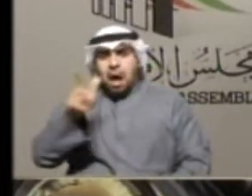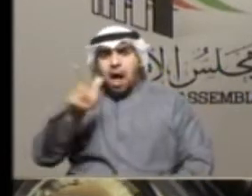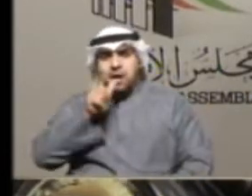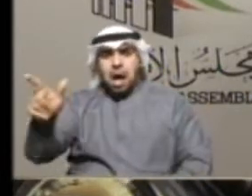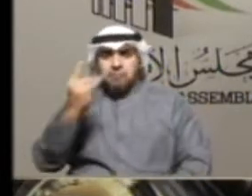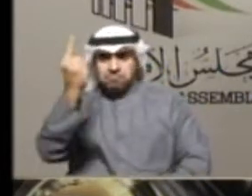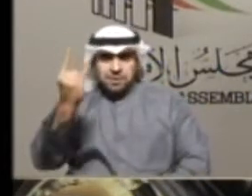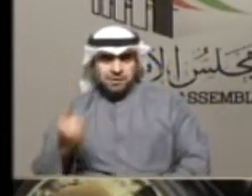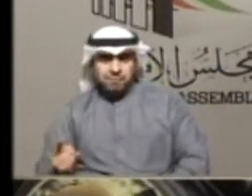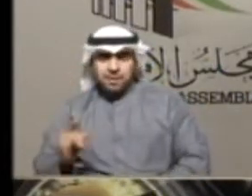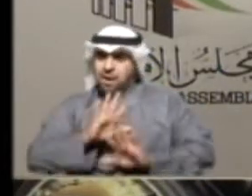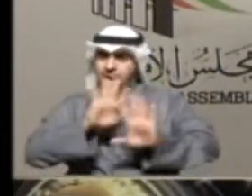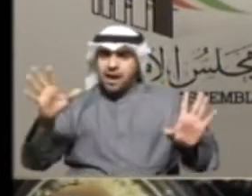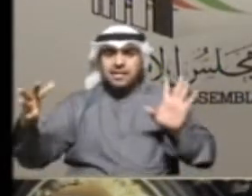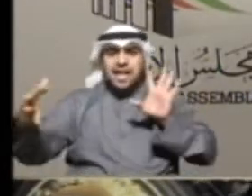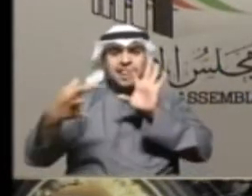على طريقة